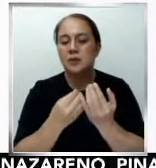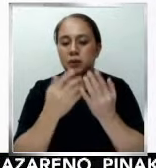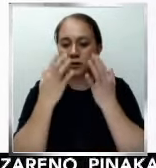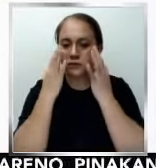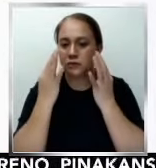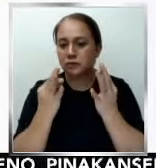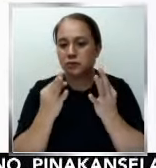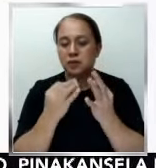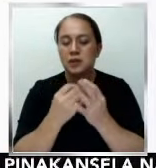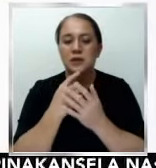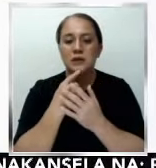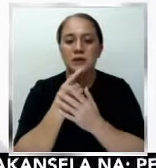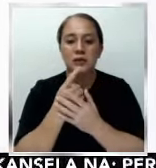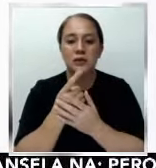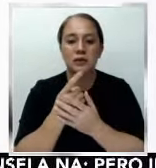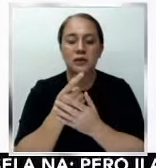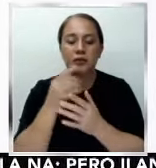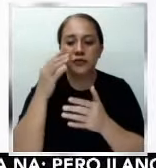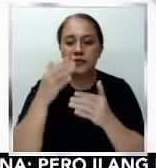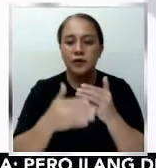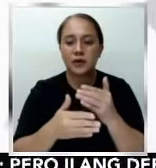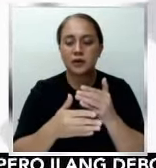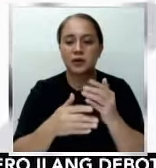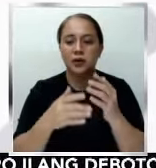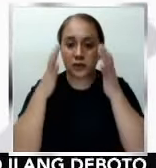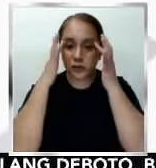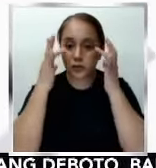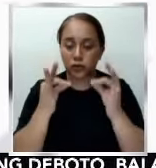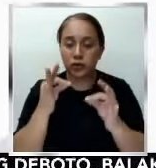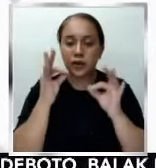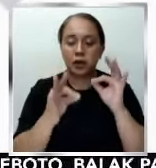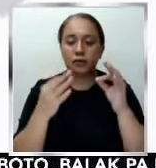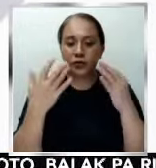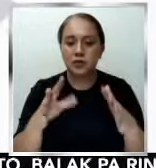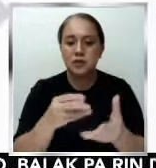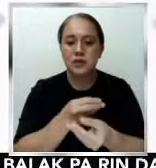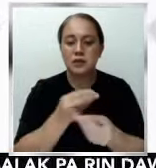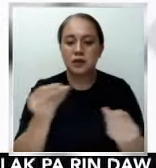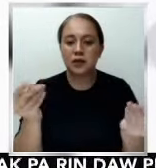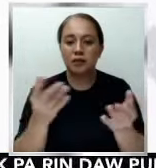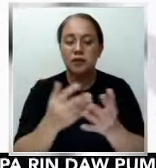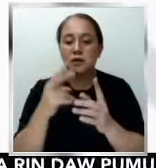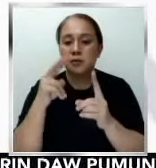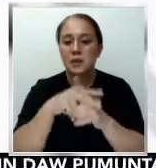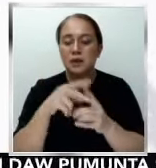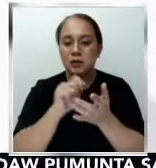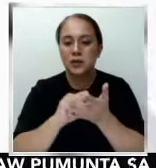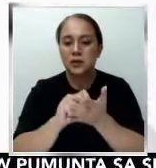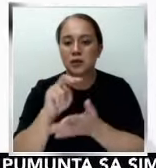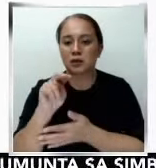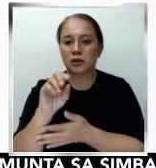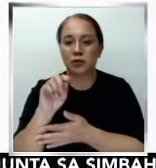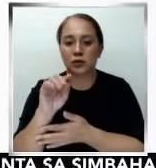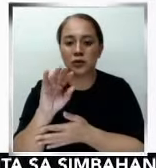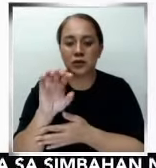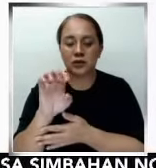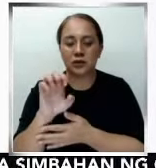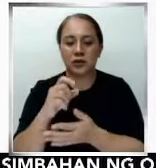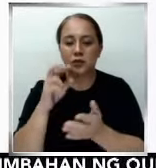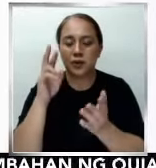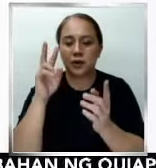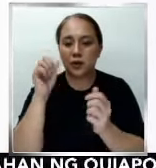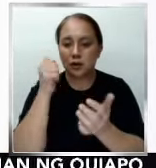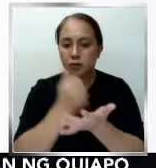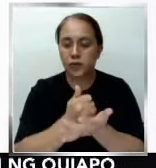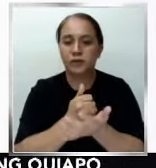Ang itinuturing na final determination ay kapag nabigyan na ang applicant ng written notice ng pag-aaproba o pag-deny sa application